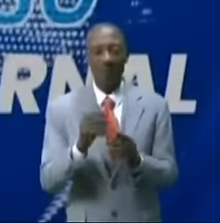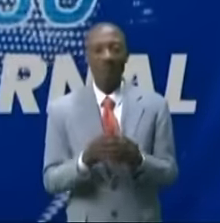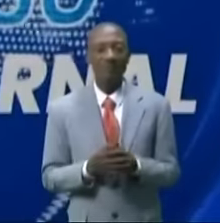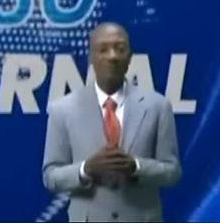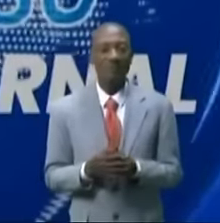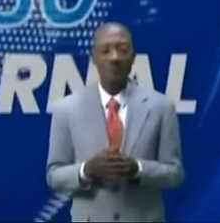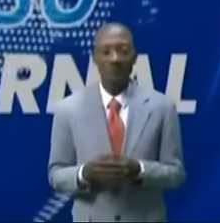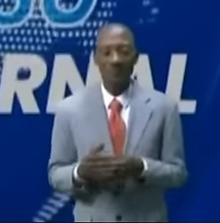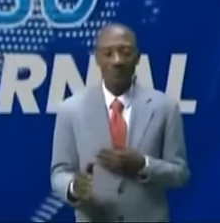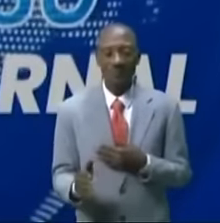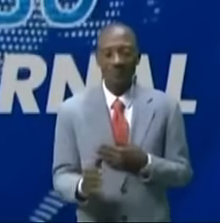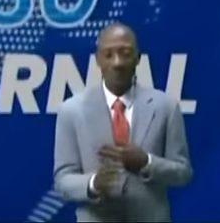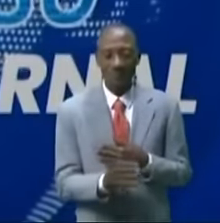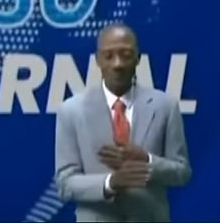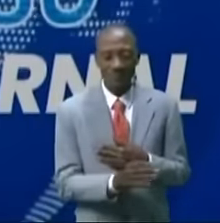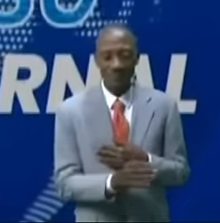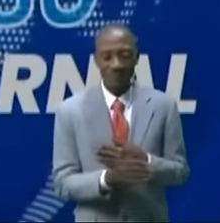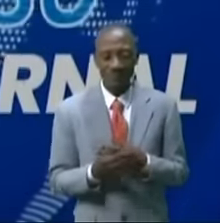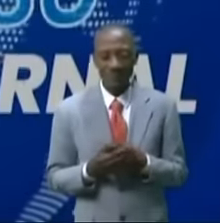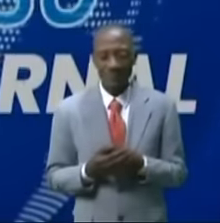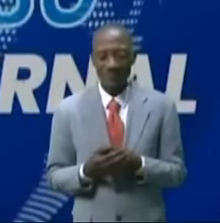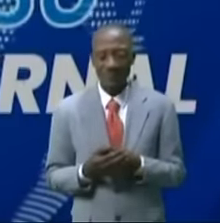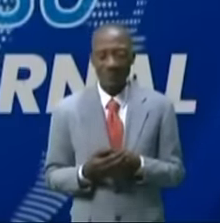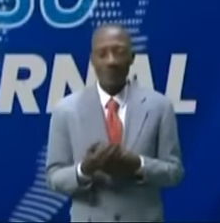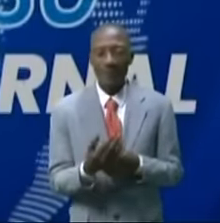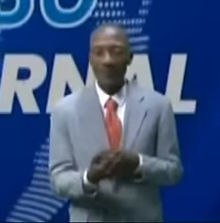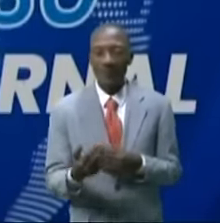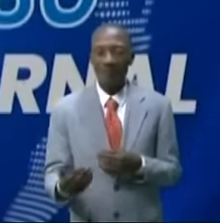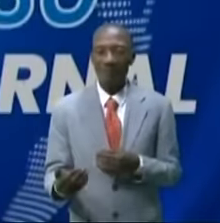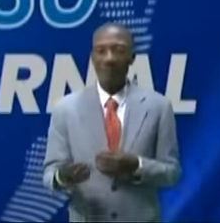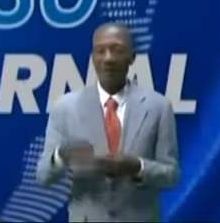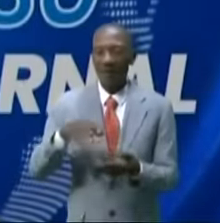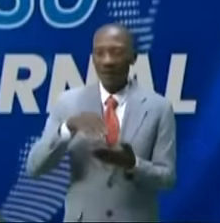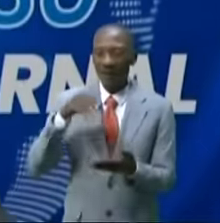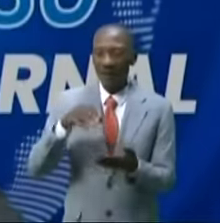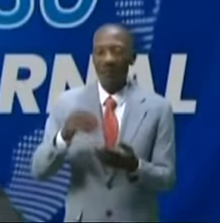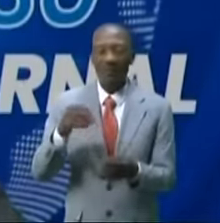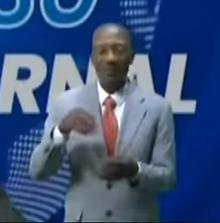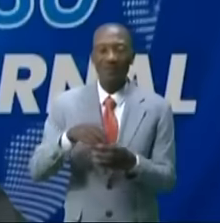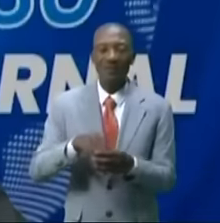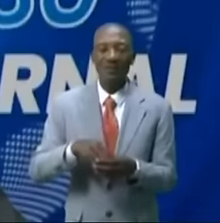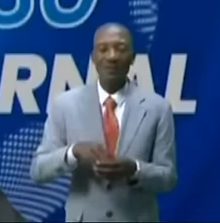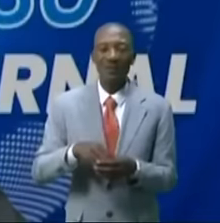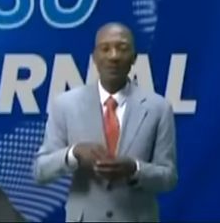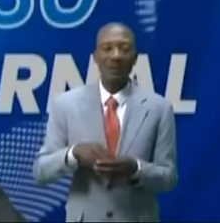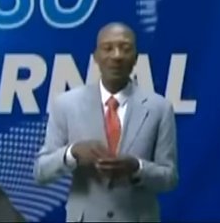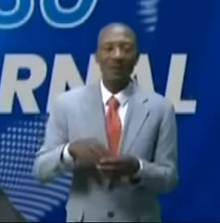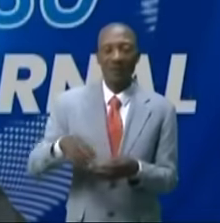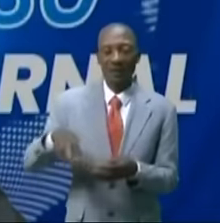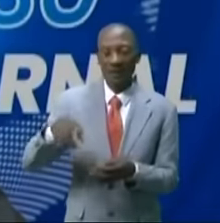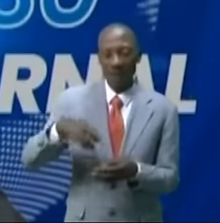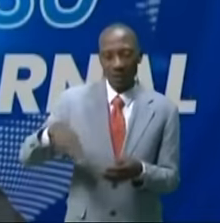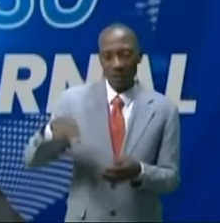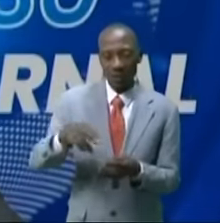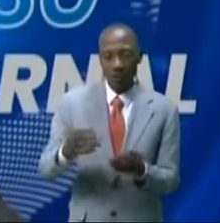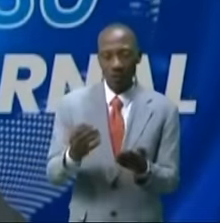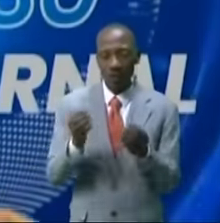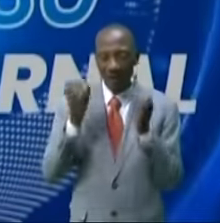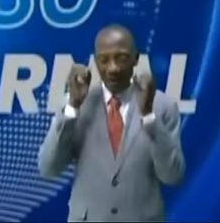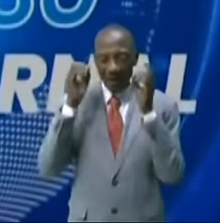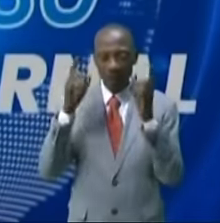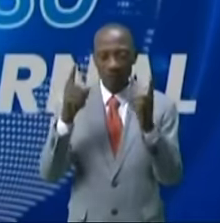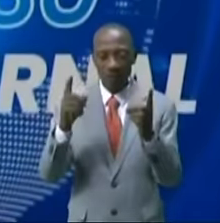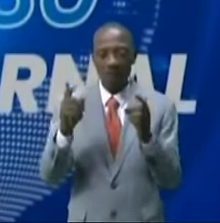Les élèves filles de 5 provinces éducationnelles s'affrontent. Elles sont plus de 200 venues de 5 écoles. Elles font face à un concours